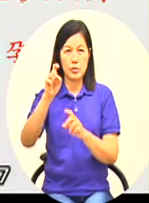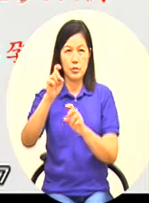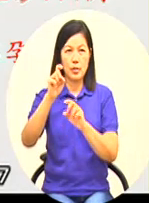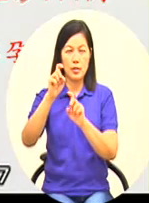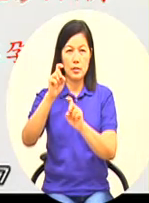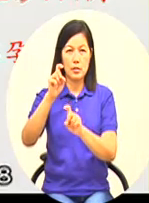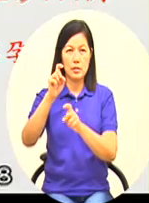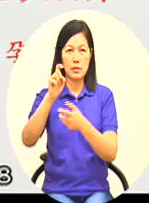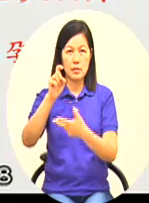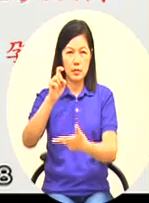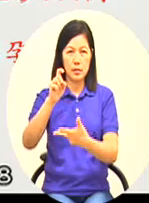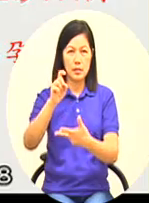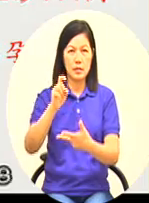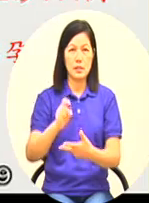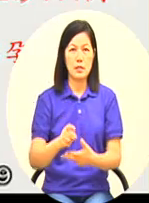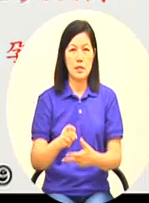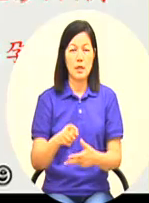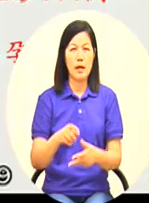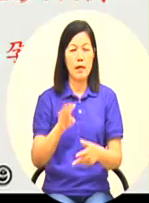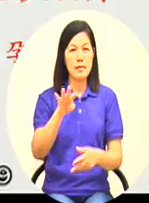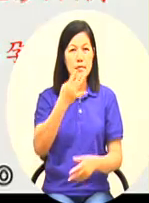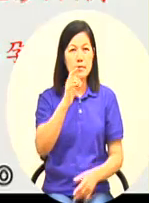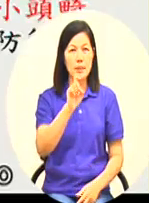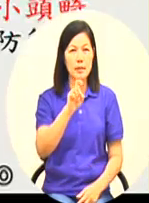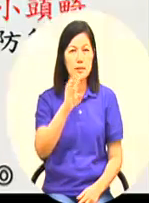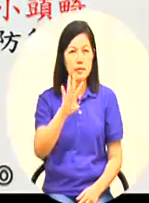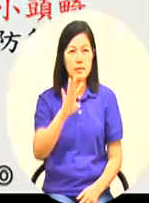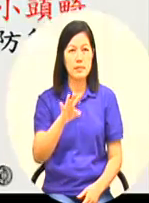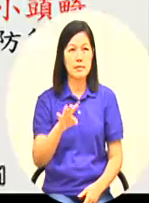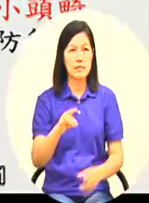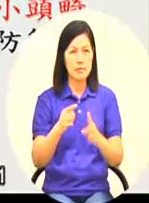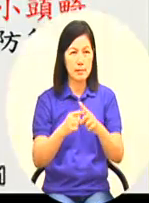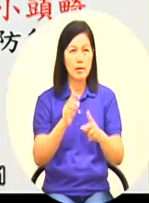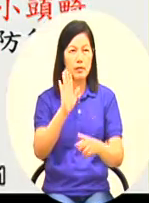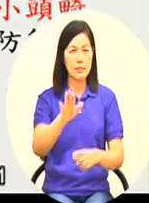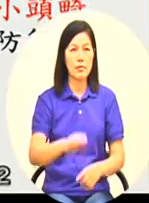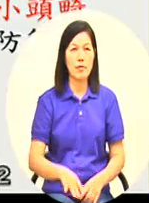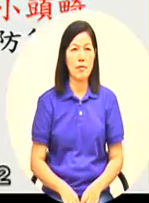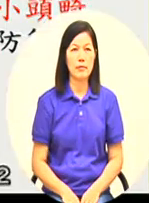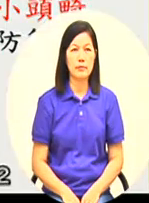越南的也是累计的哈，这个7例嘛，哈。